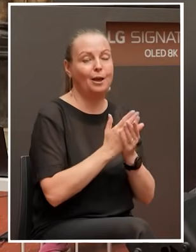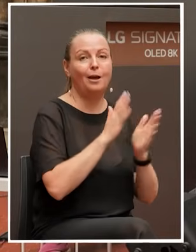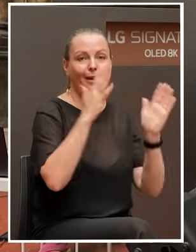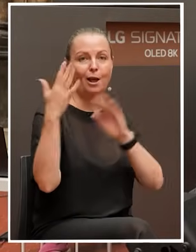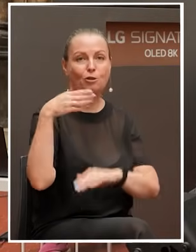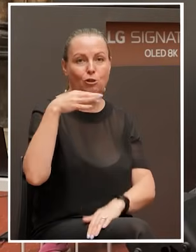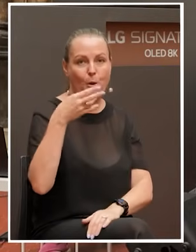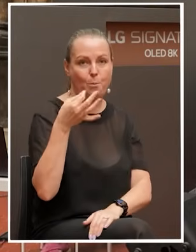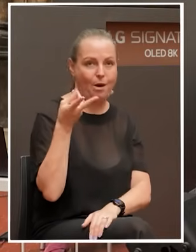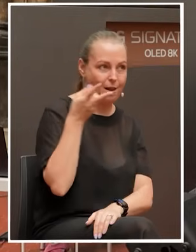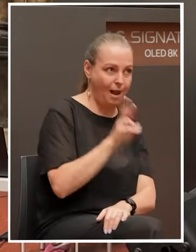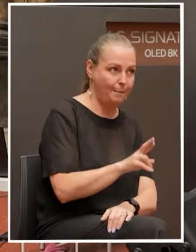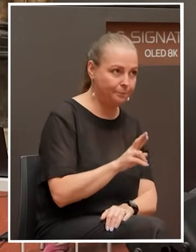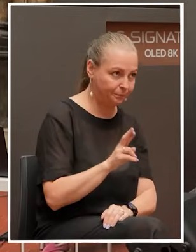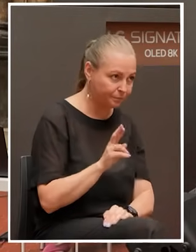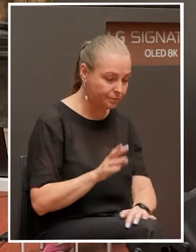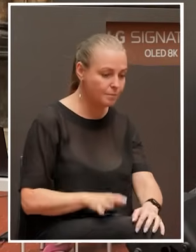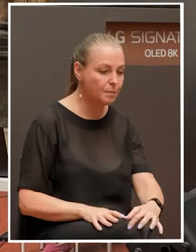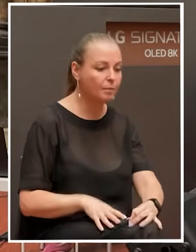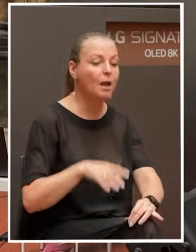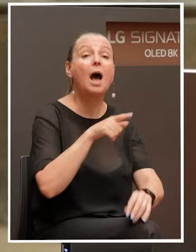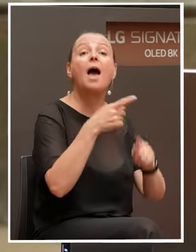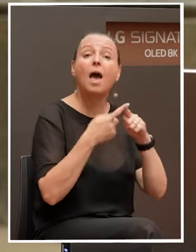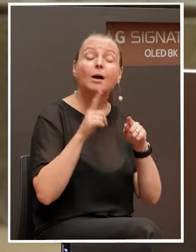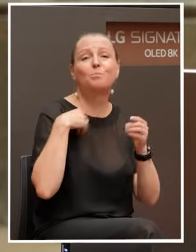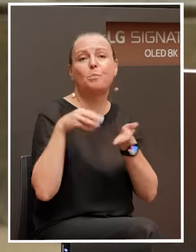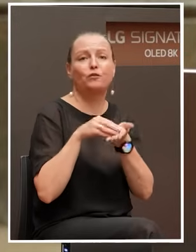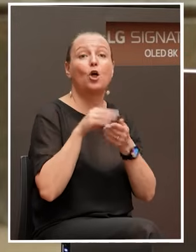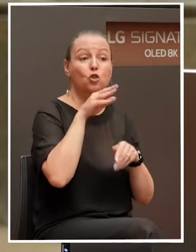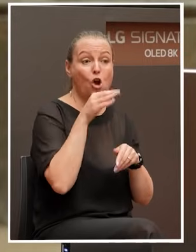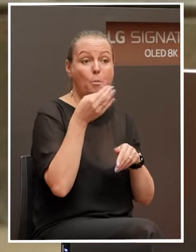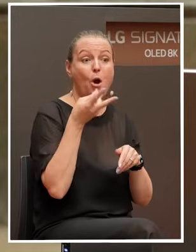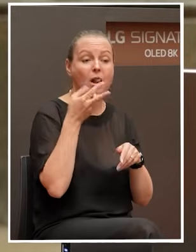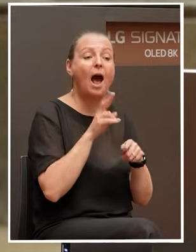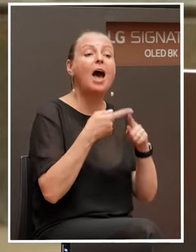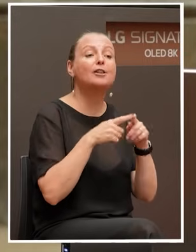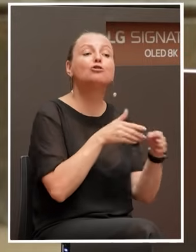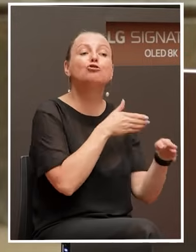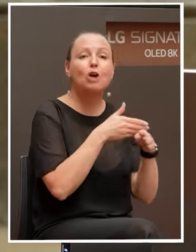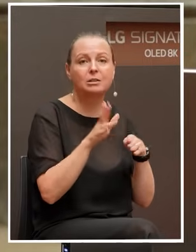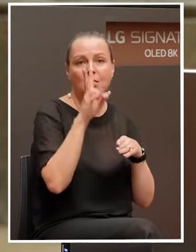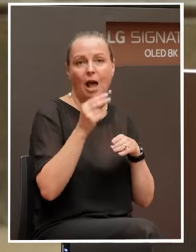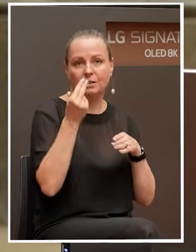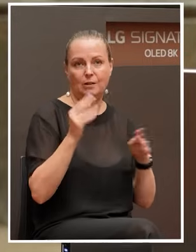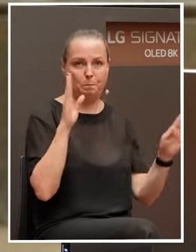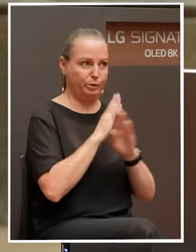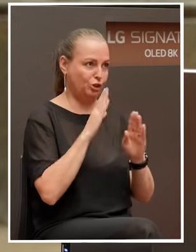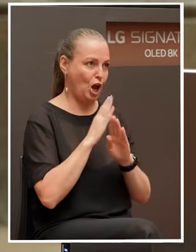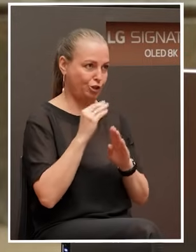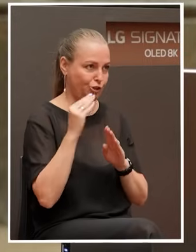Но, и да, повторюсь, это часть национального пейзажа. Но любая часть национального пейзажа,